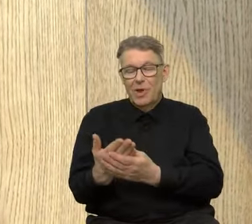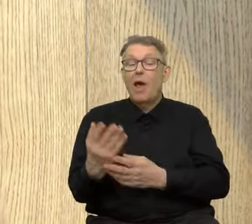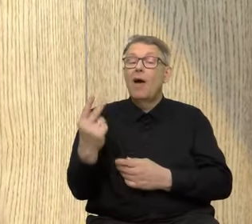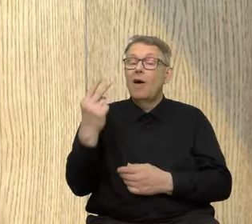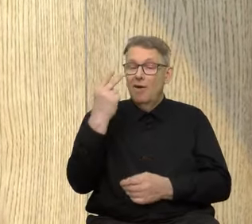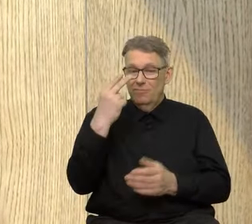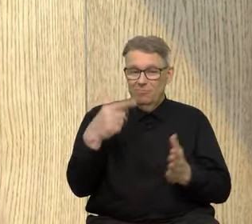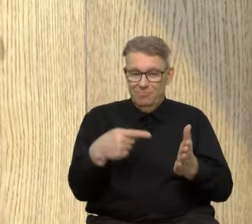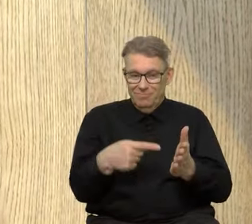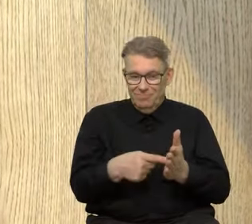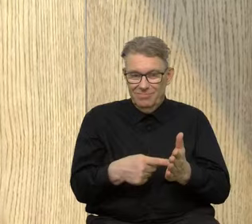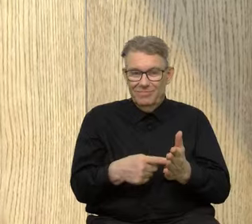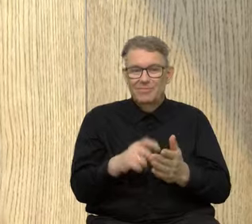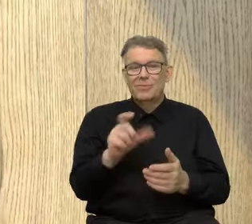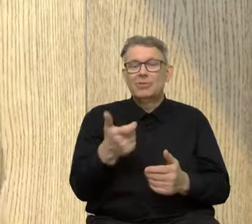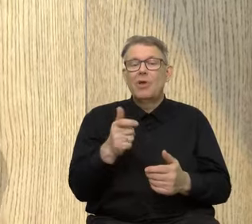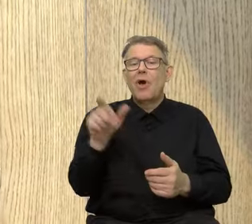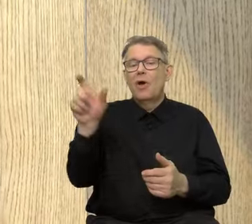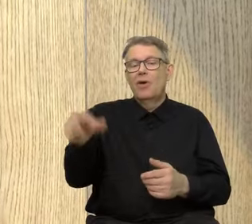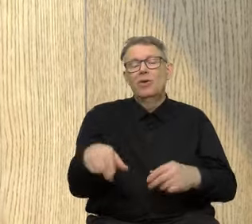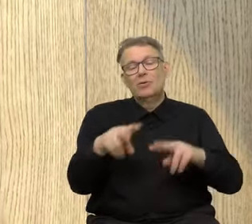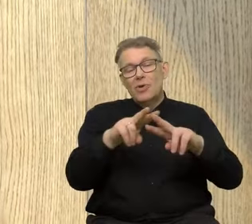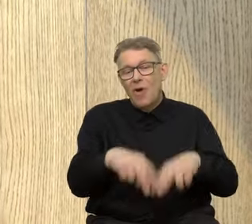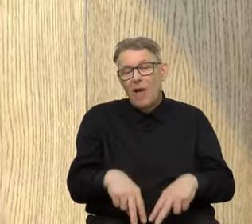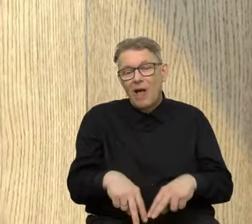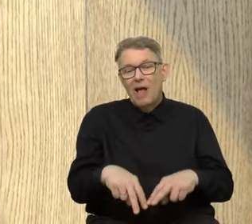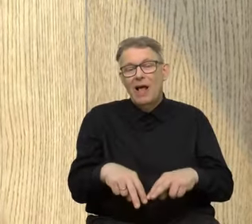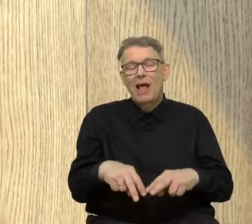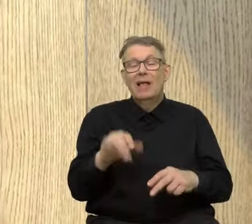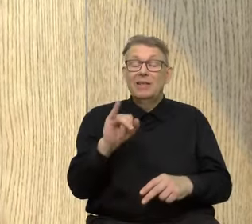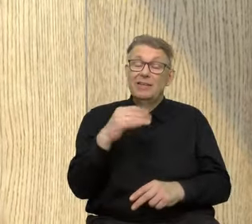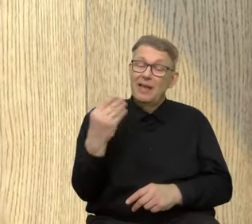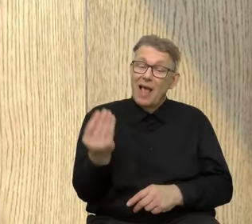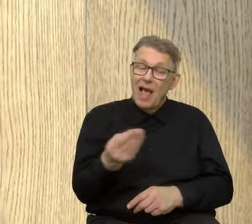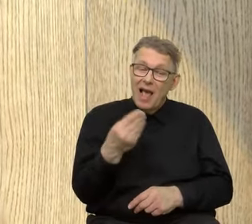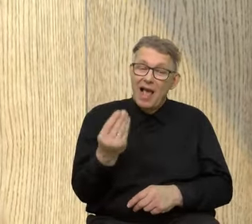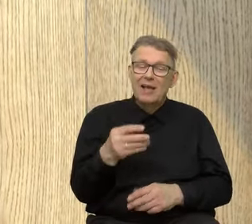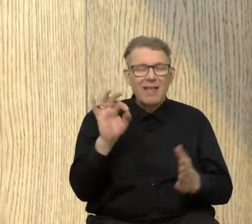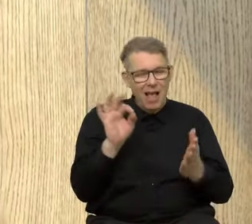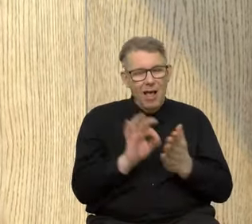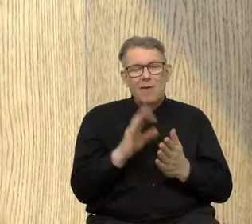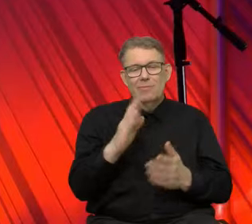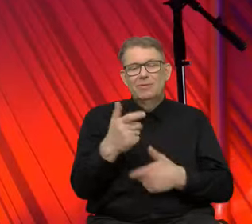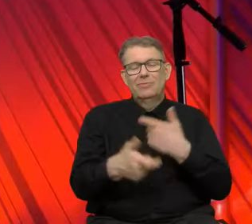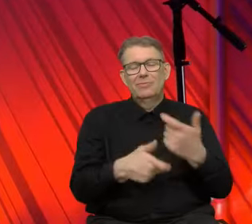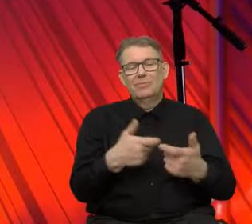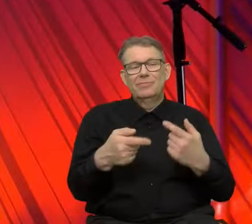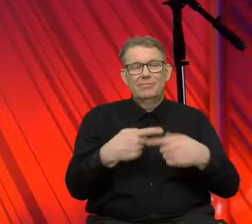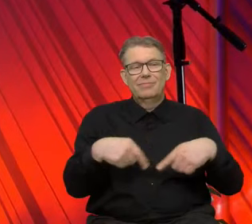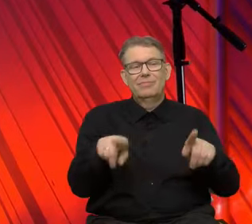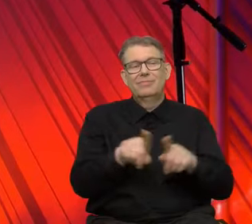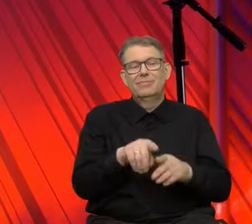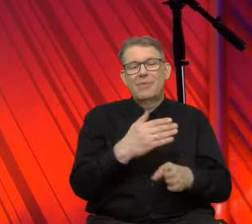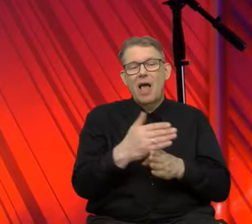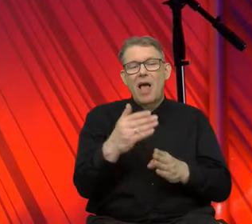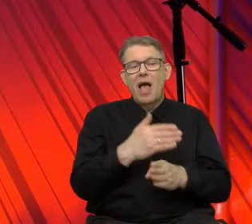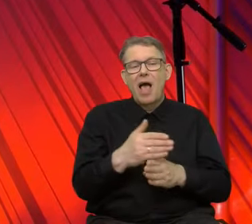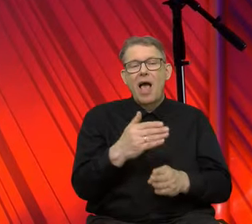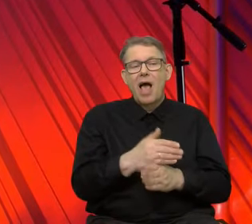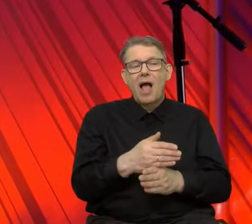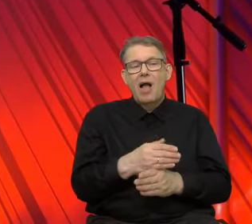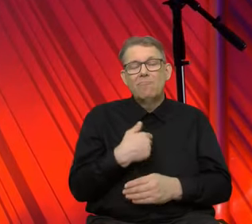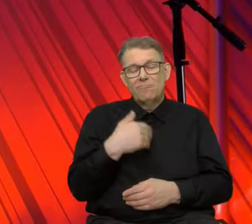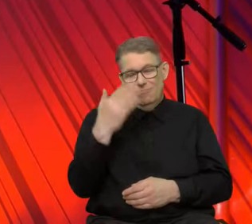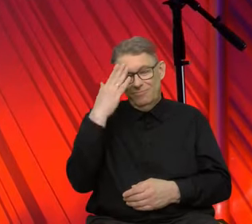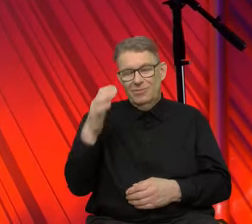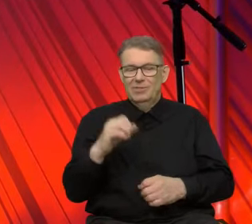zauważając to, co pozostawiła i co jeszcze na pewno uczyni i dokona. Powiemy, jak jest